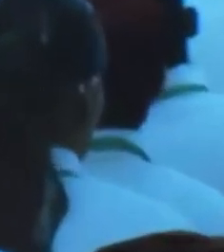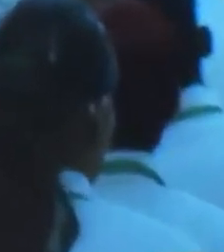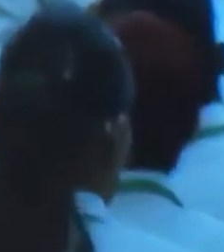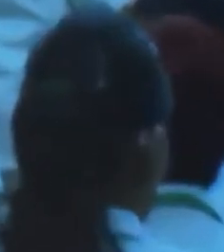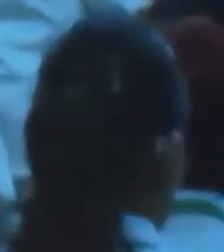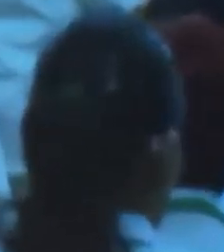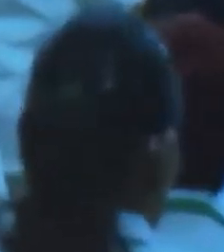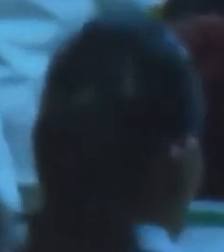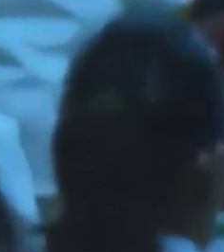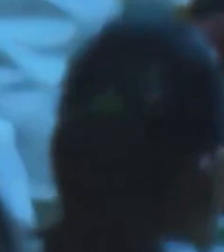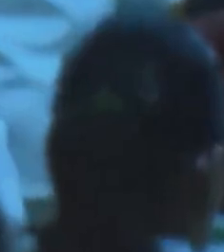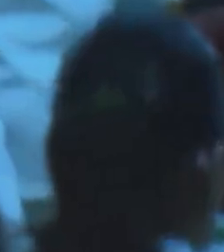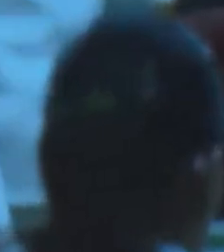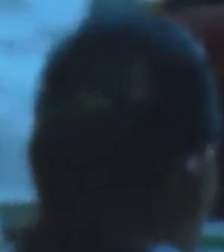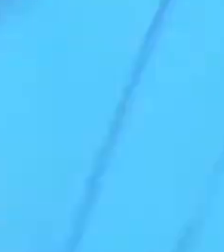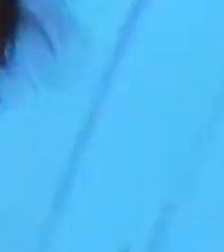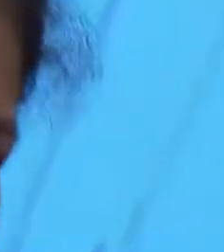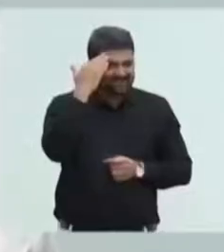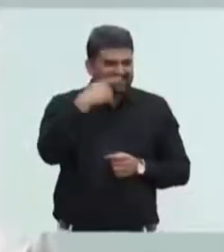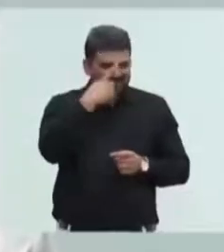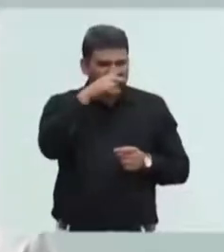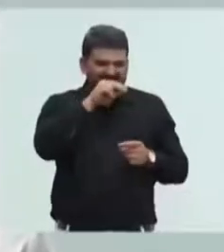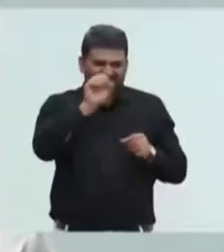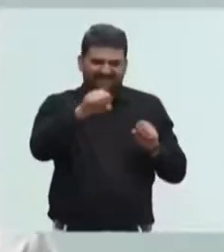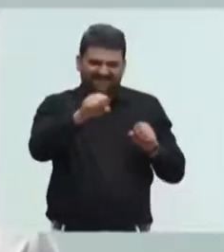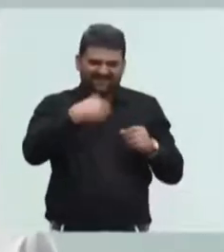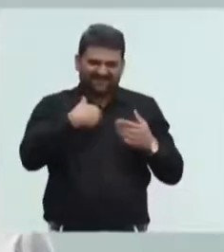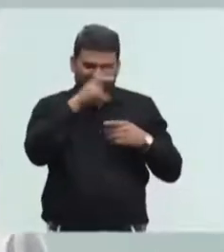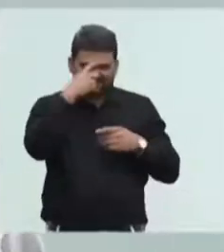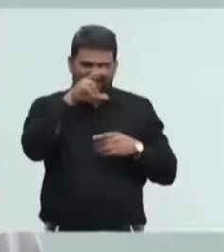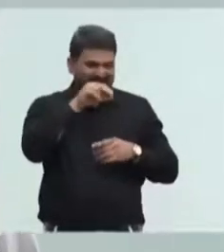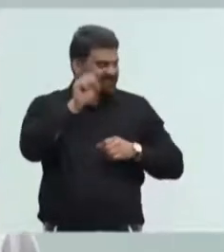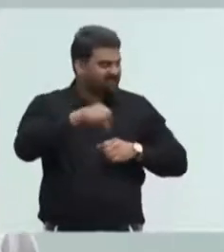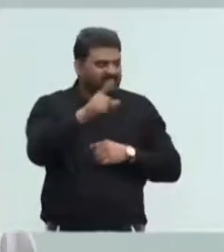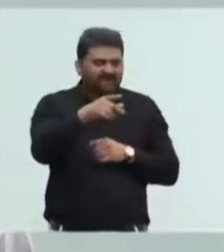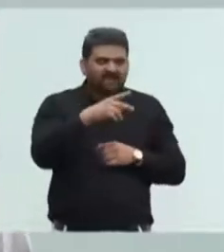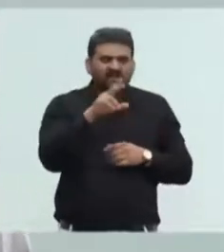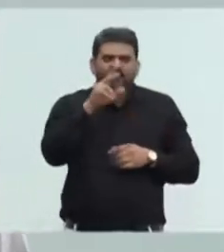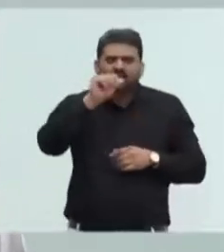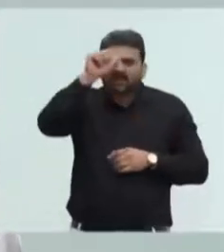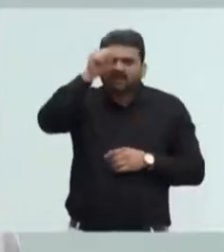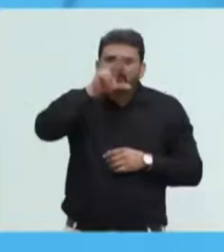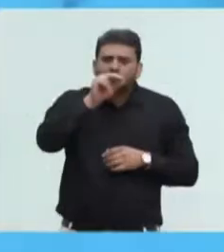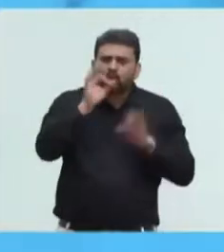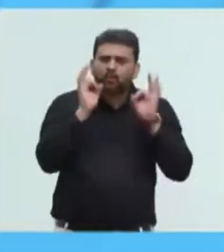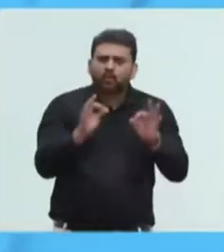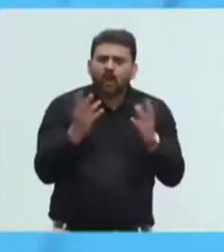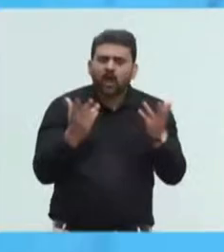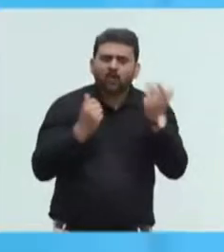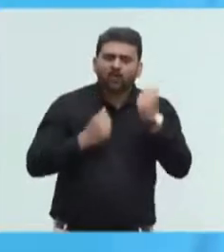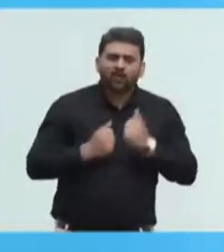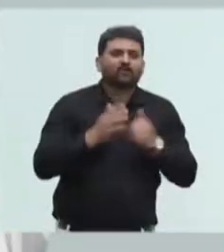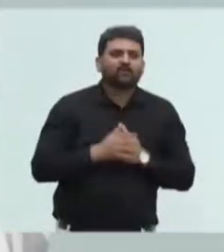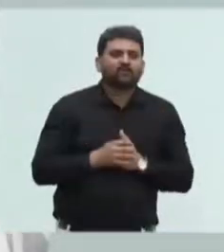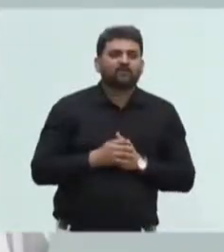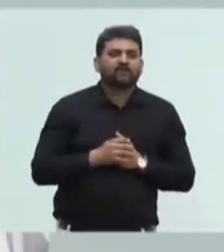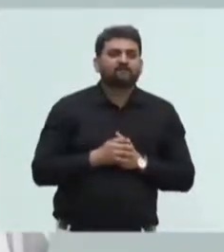मराठी बोलते हैं। हाँ पता है, मैं मराठी बोलती हूँ। तो आप इतनी बढ़िया हिंदी कैसे बोलती हो?